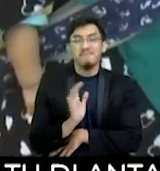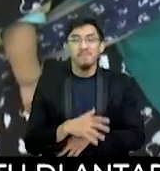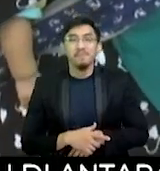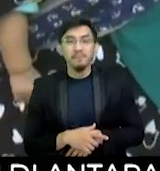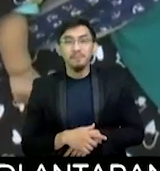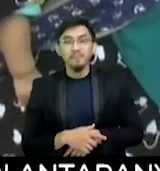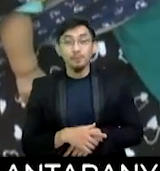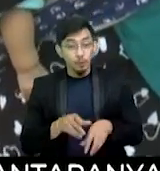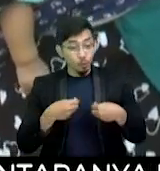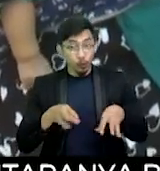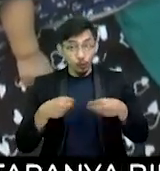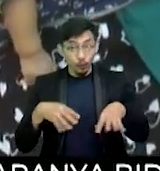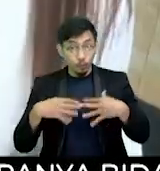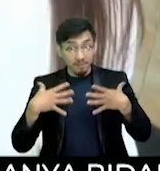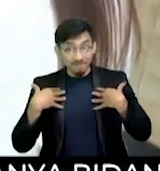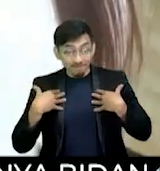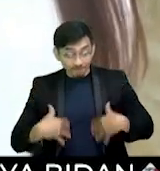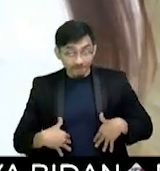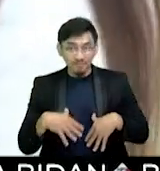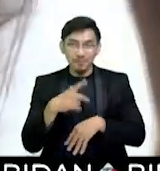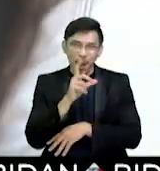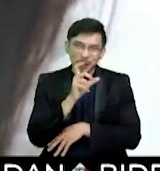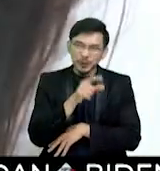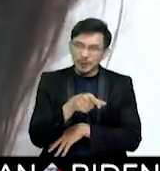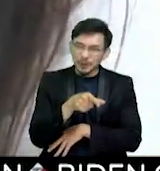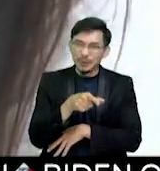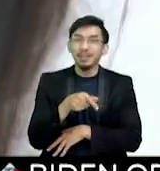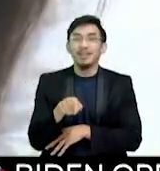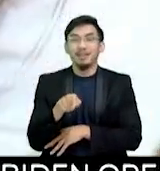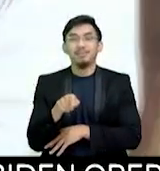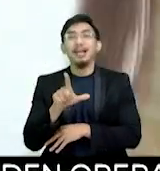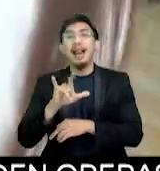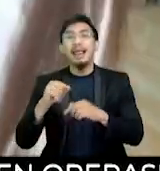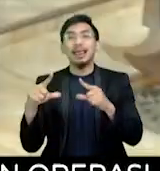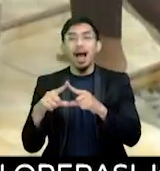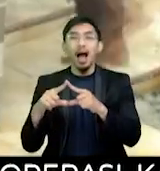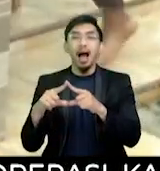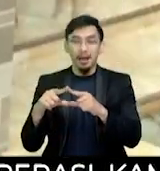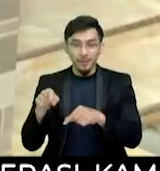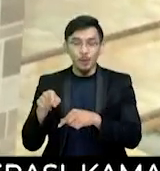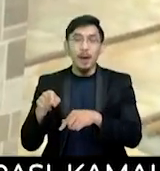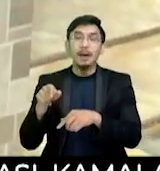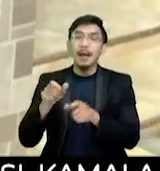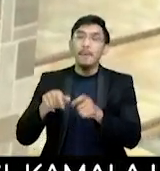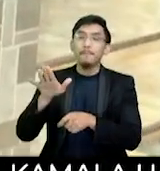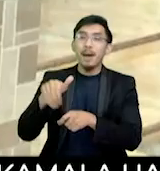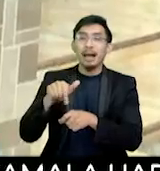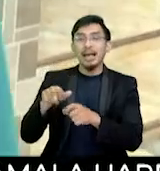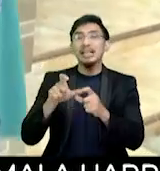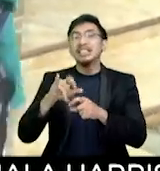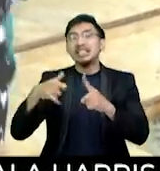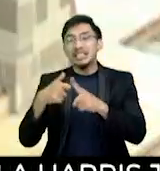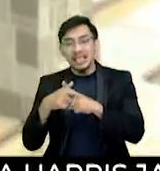berjualan dengan berkostum kuntilanak ini dilakukan oleh Lia Afidah atau yang biasa dipanggil dengan Lia Keling, warga Duku Kedolong, Desa Jembreng